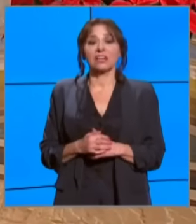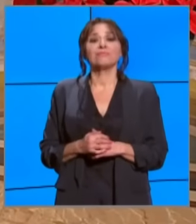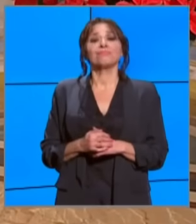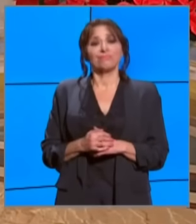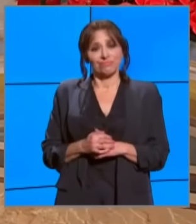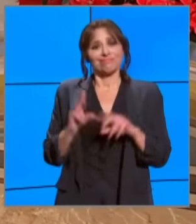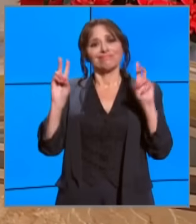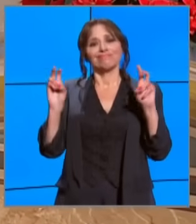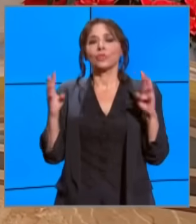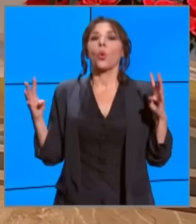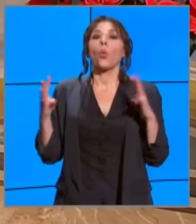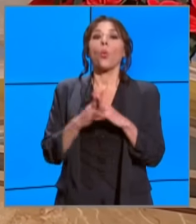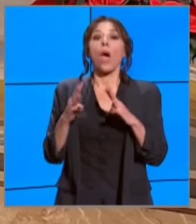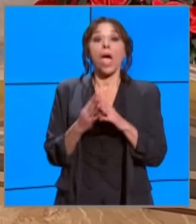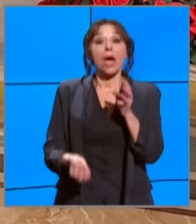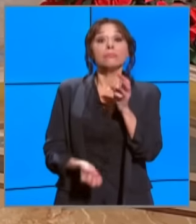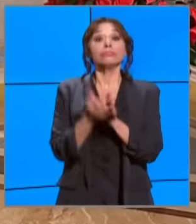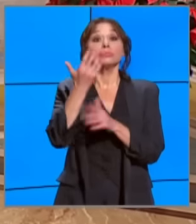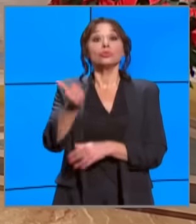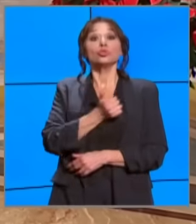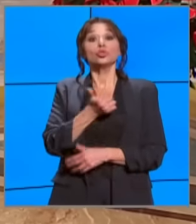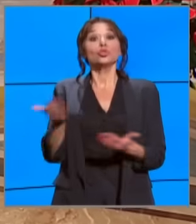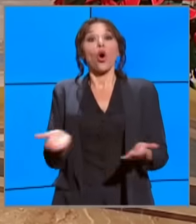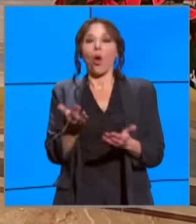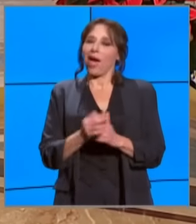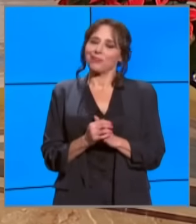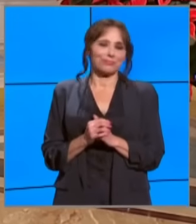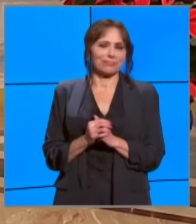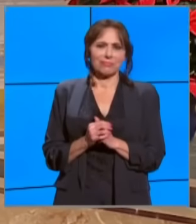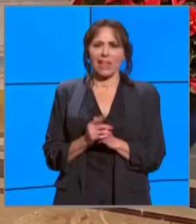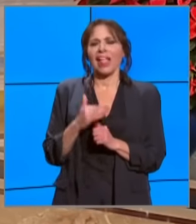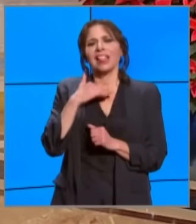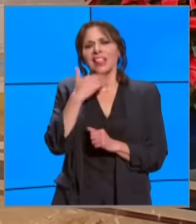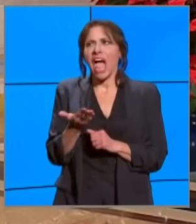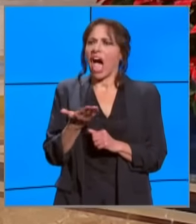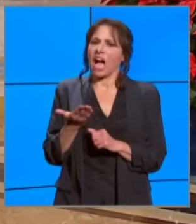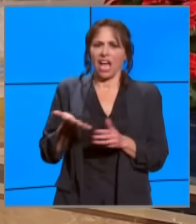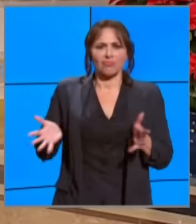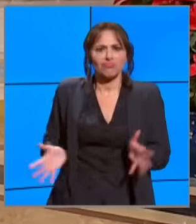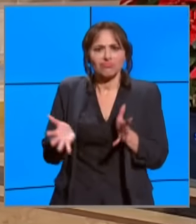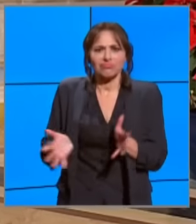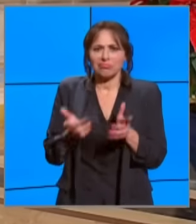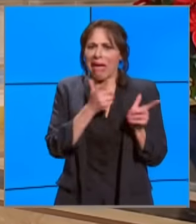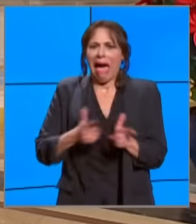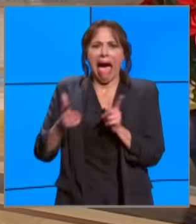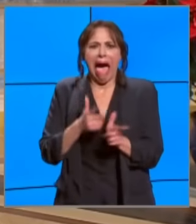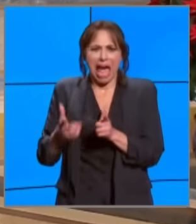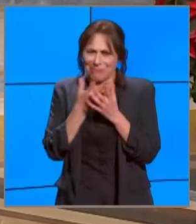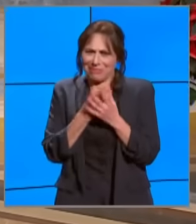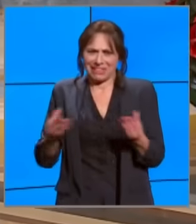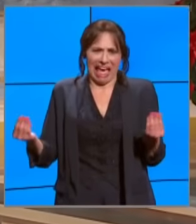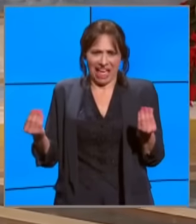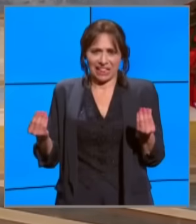guerra Non nasce da sola non basterebbe neppure la spinta di tante armi che ne